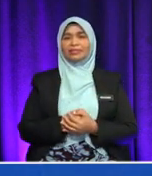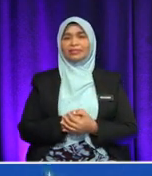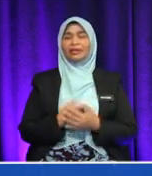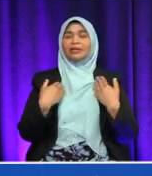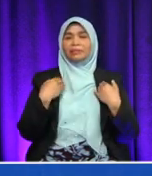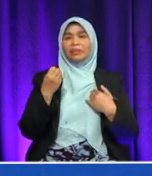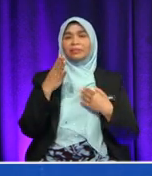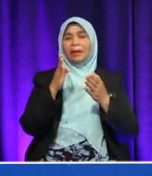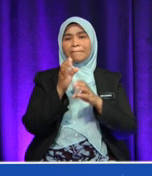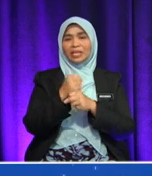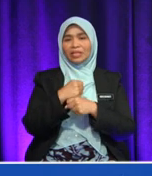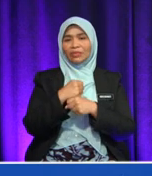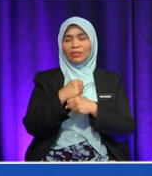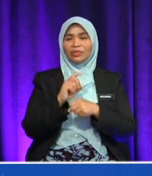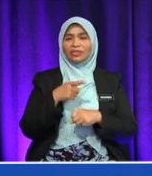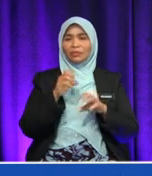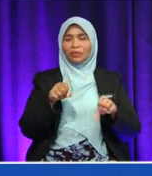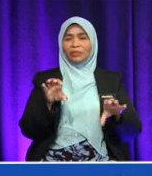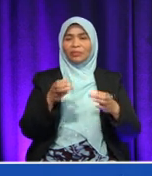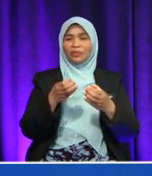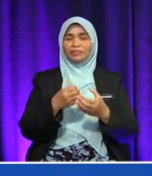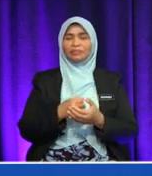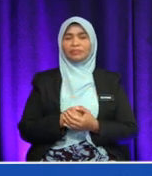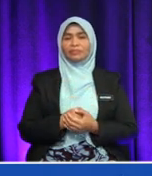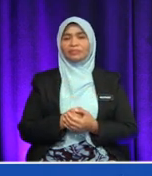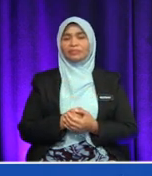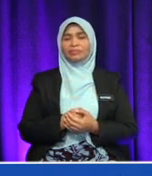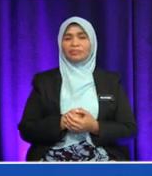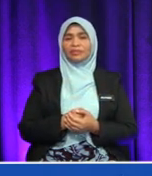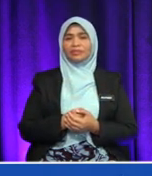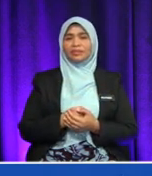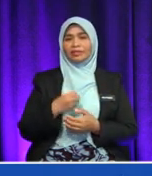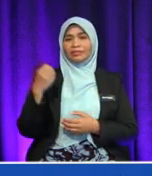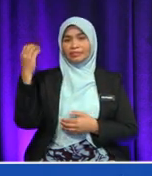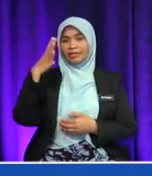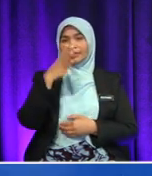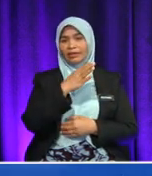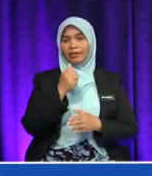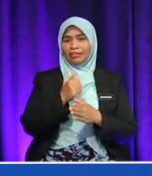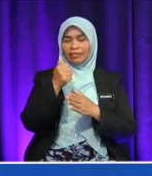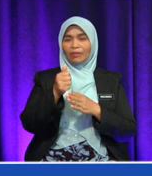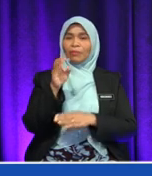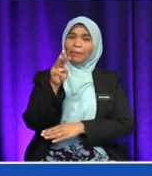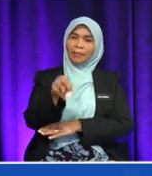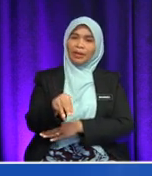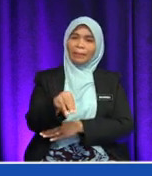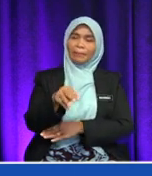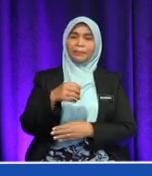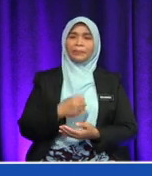bentuk keadaan yang kita beli buat malam macam